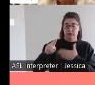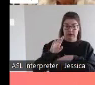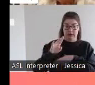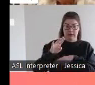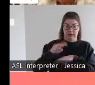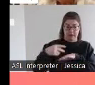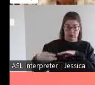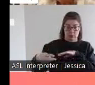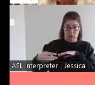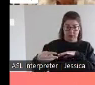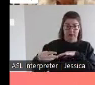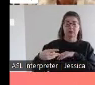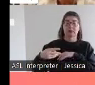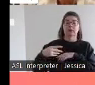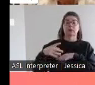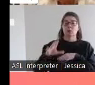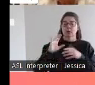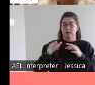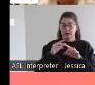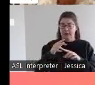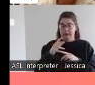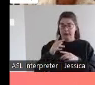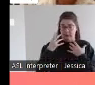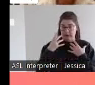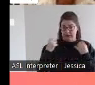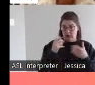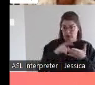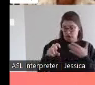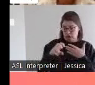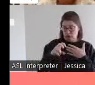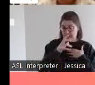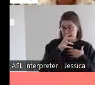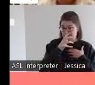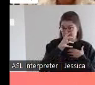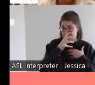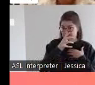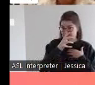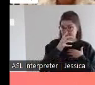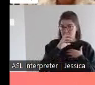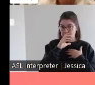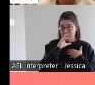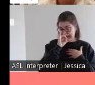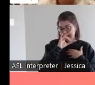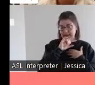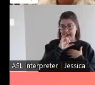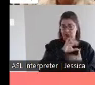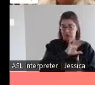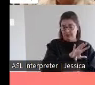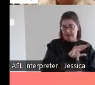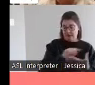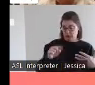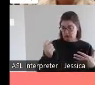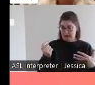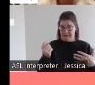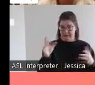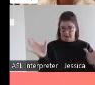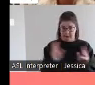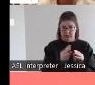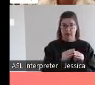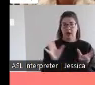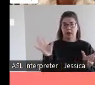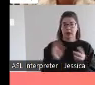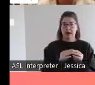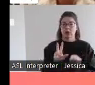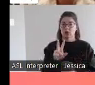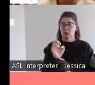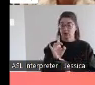de ASIA et collectif en 2019. Nous avons fait une comparaison des mères